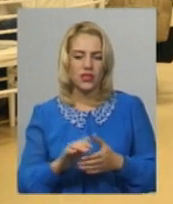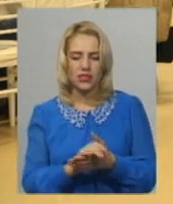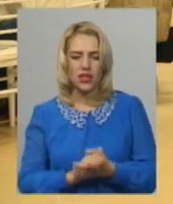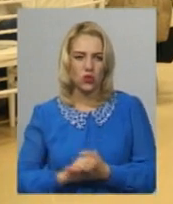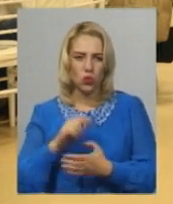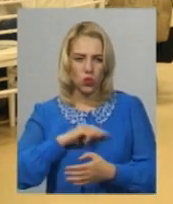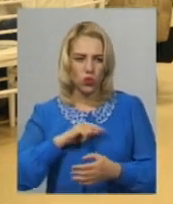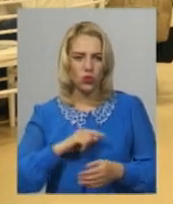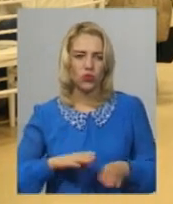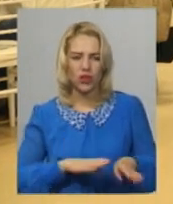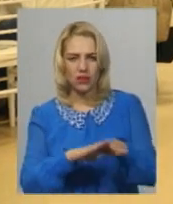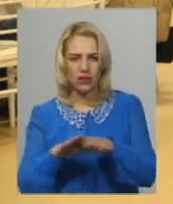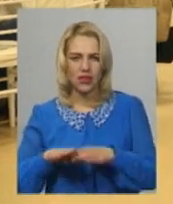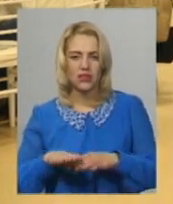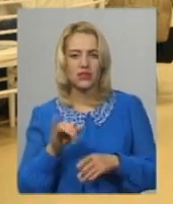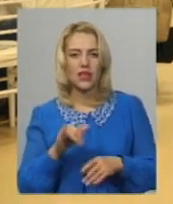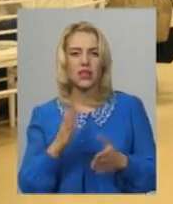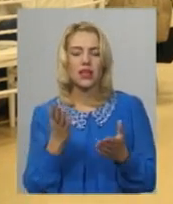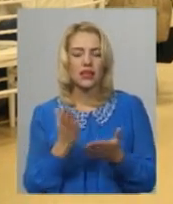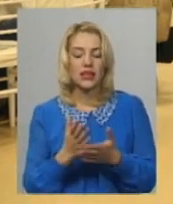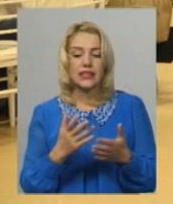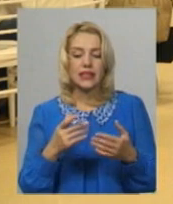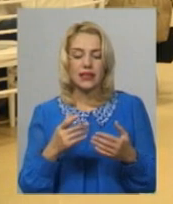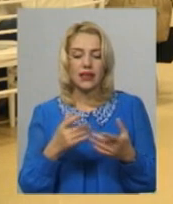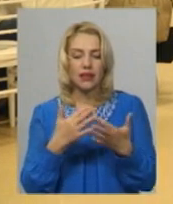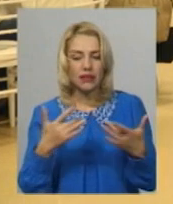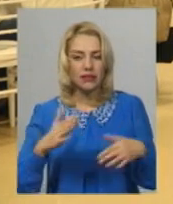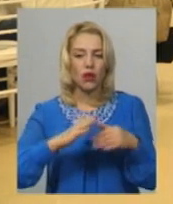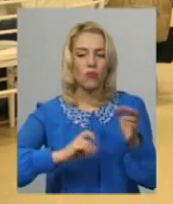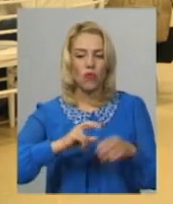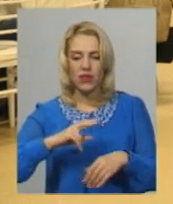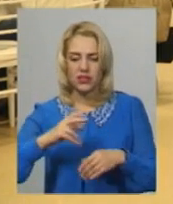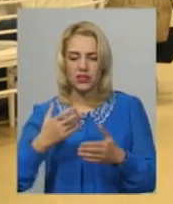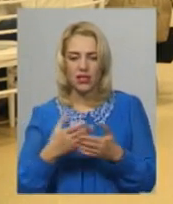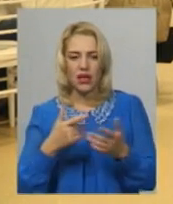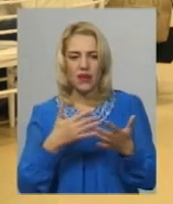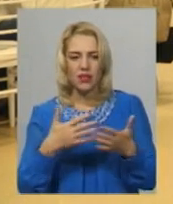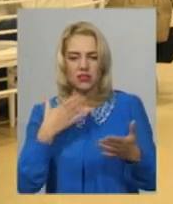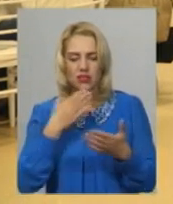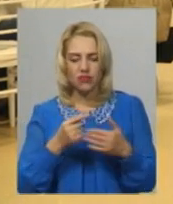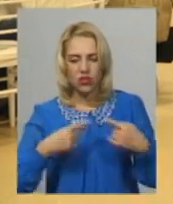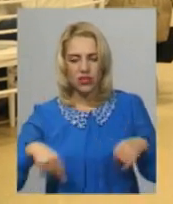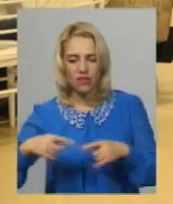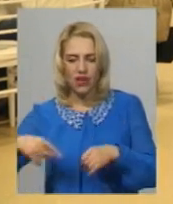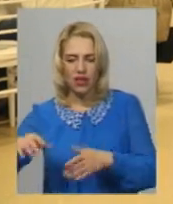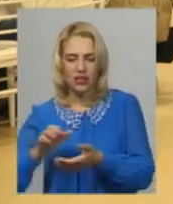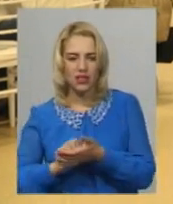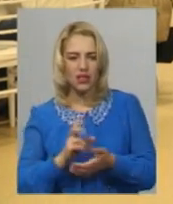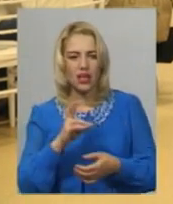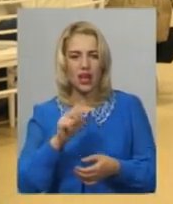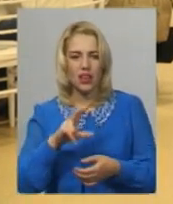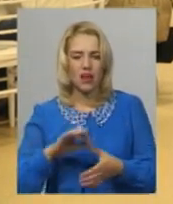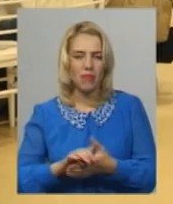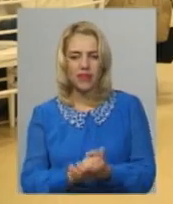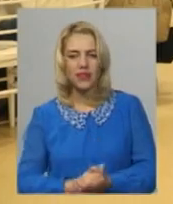що ми дійсно спільні, різні по професіях, різні в своїх сферах зайнятості, але в той же час ми